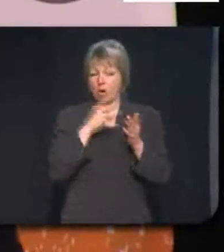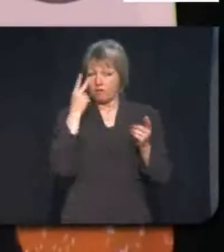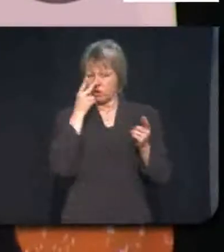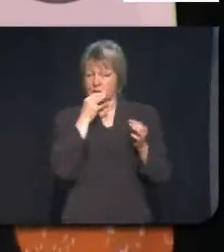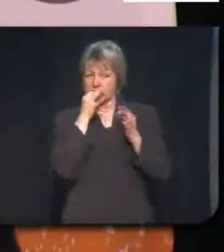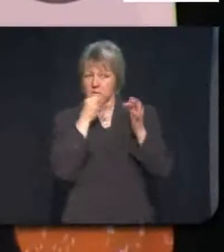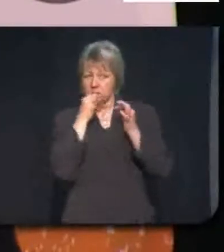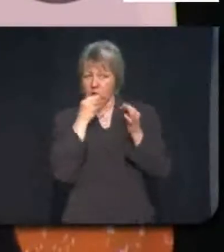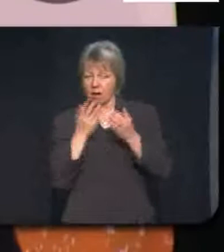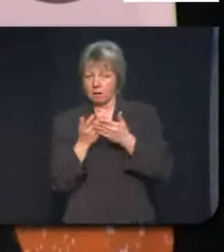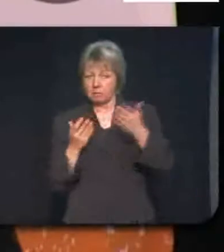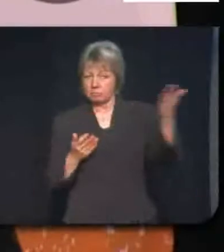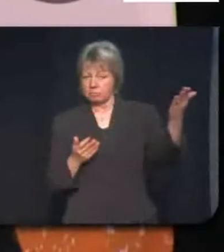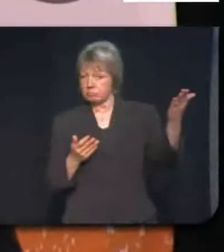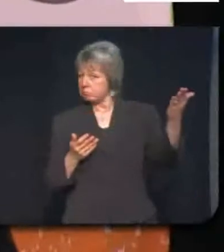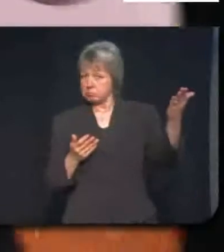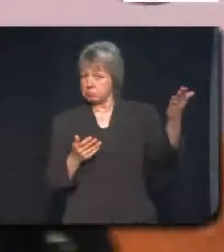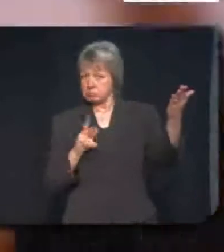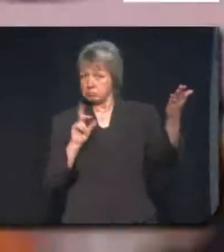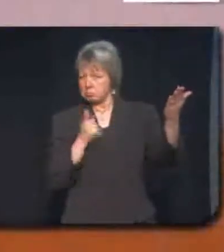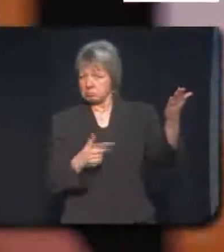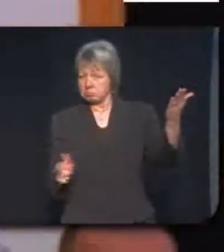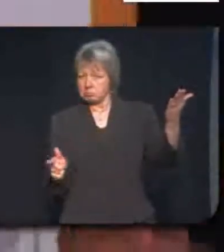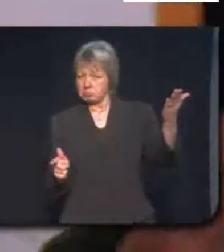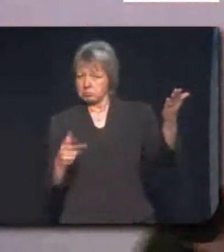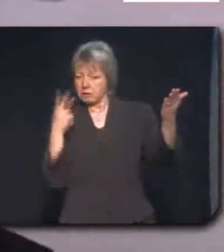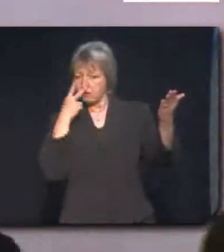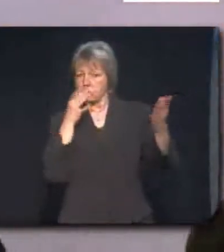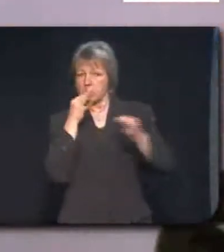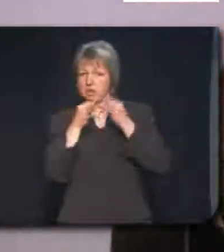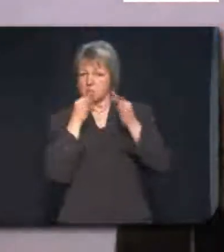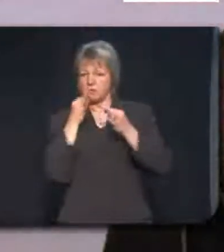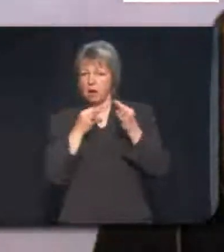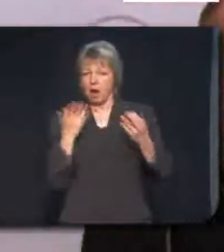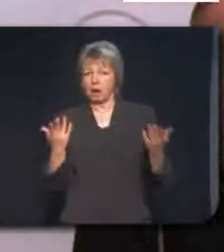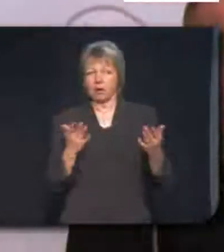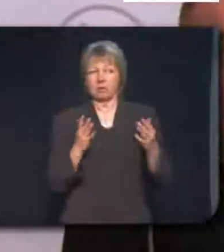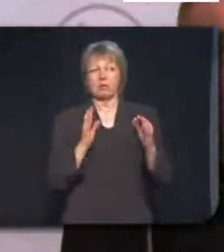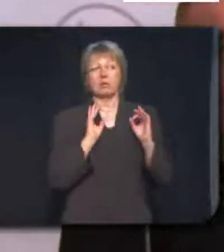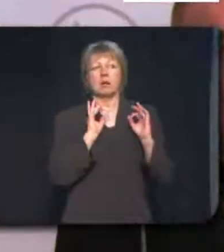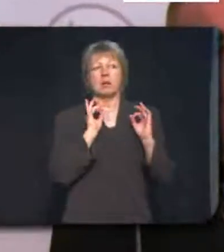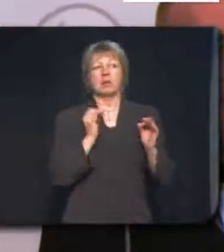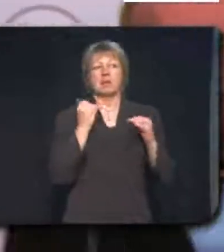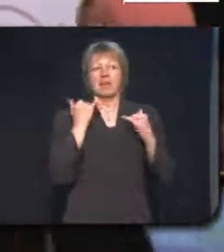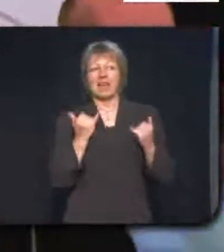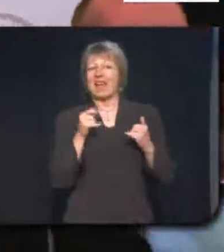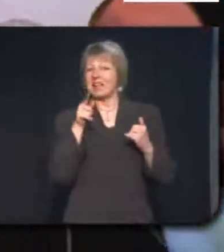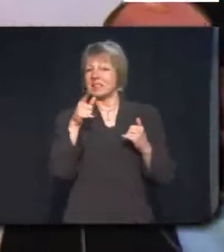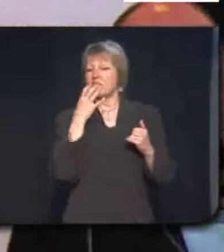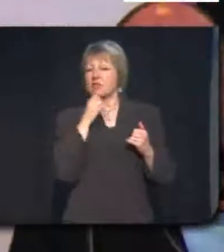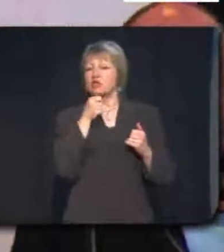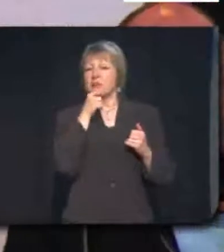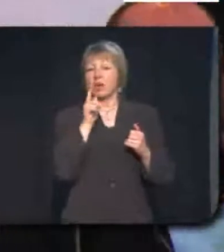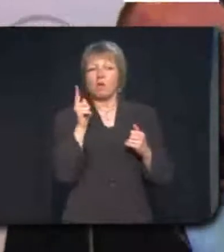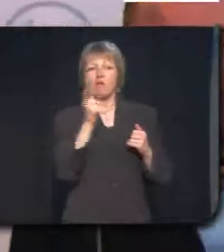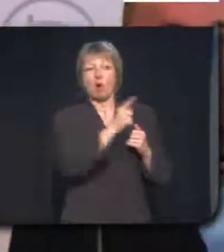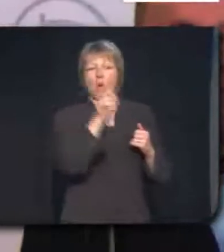scheint erstmal augenscheinlich nicht der Fall zu sein falls ihr gerade auf dem Weg zum Mikro seid wählt mit den Händen